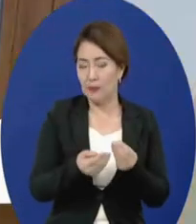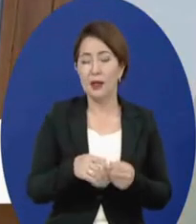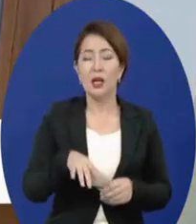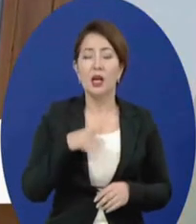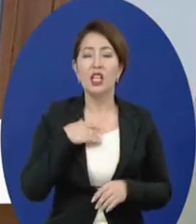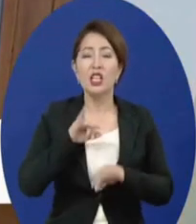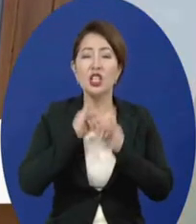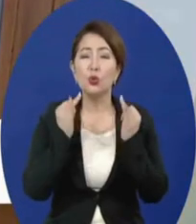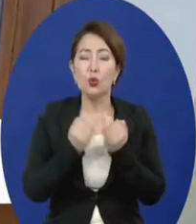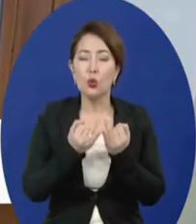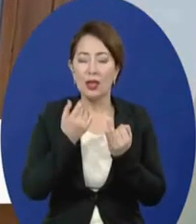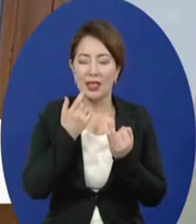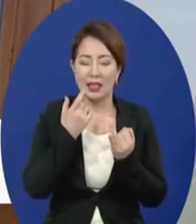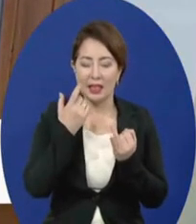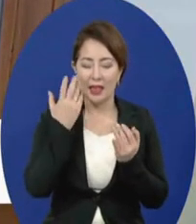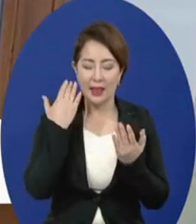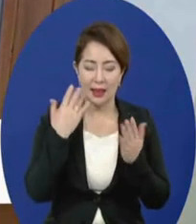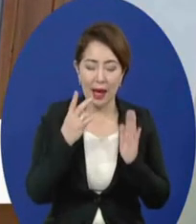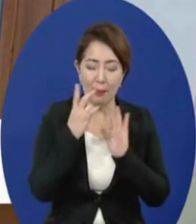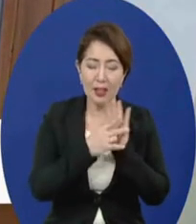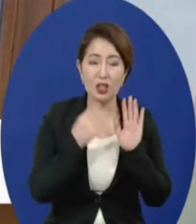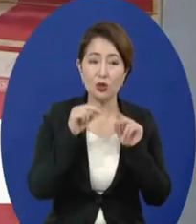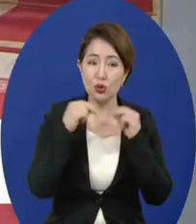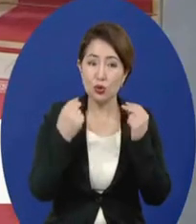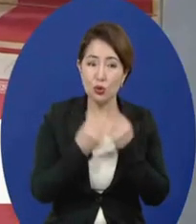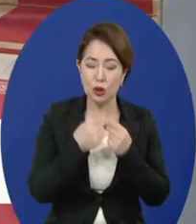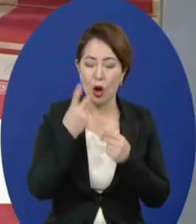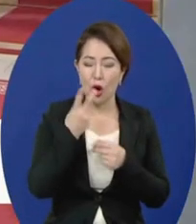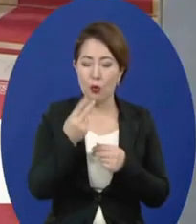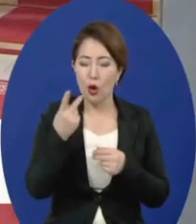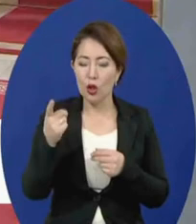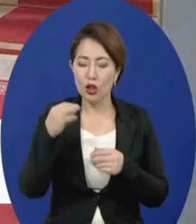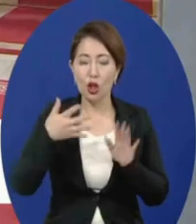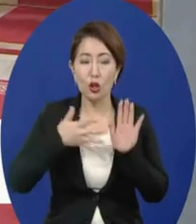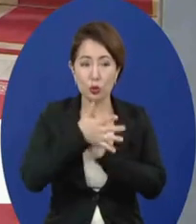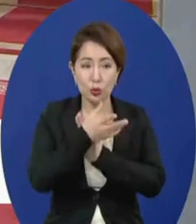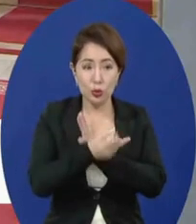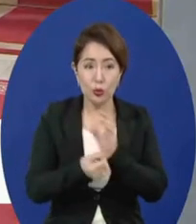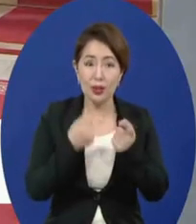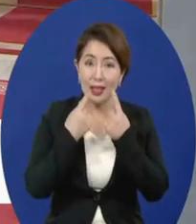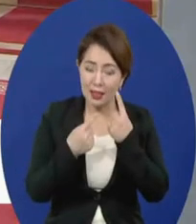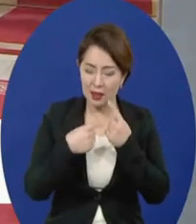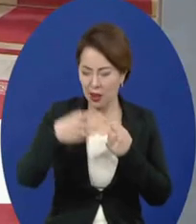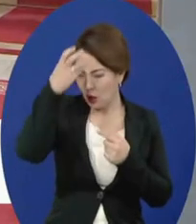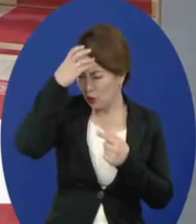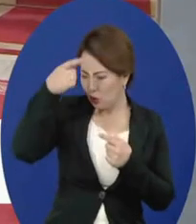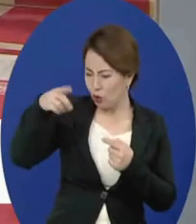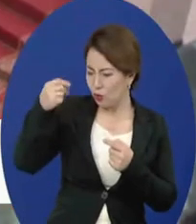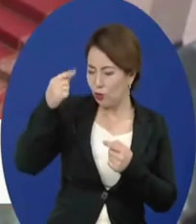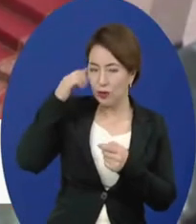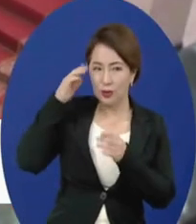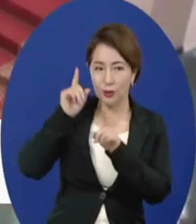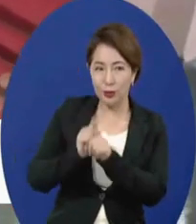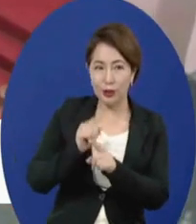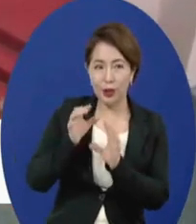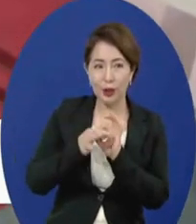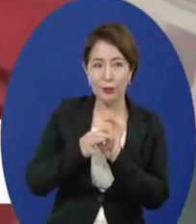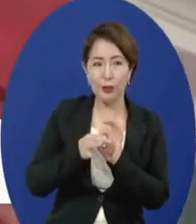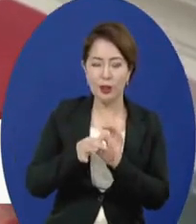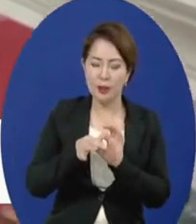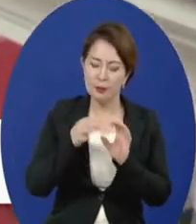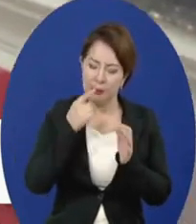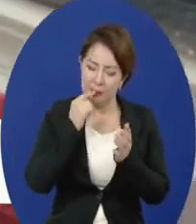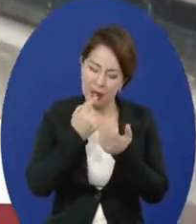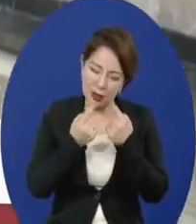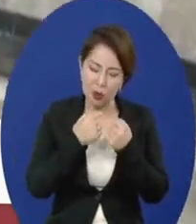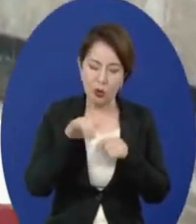чуулганы хугацаанд эдийн засгийн байнгын хороо 2021 оны нэгдсэн төсөв хэлэлцсэн. Мөн төрөөс мөнгөний бодлогын талаар энэ онд баримтлах үндсэн чиглэл батлах тухай улсын